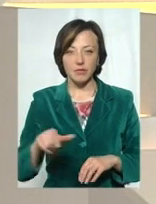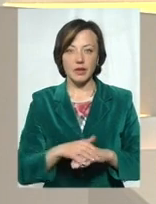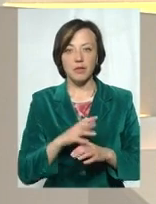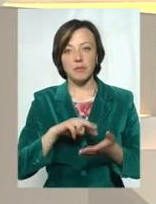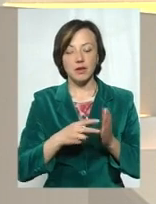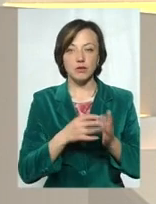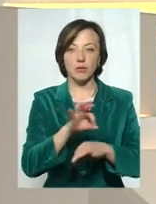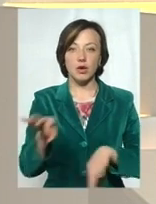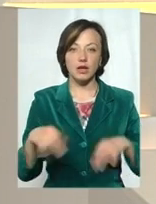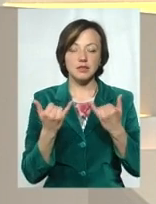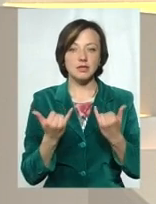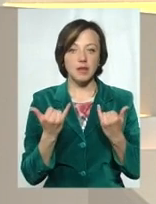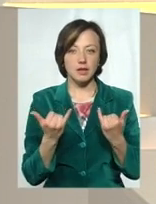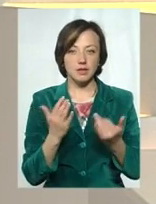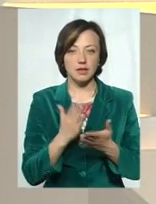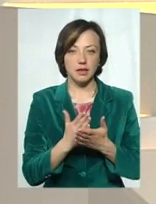проєктах, які зараз